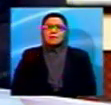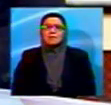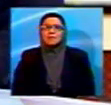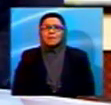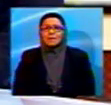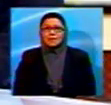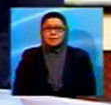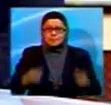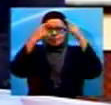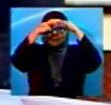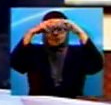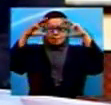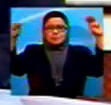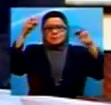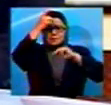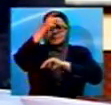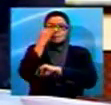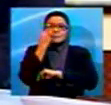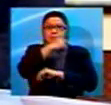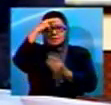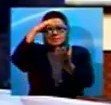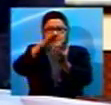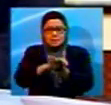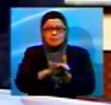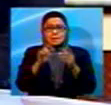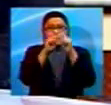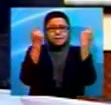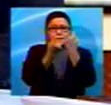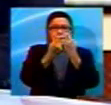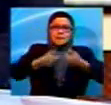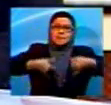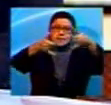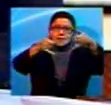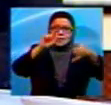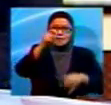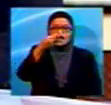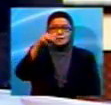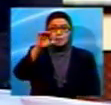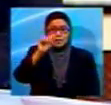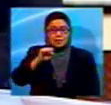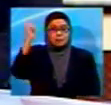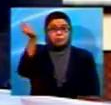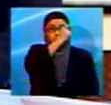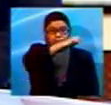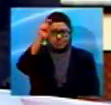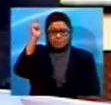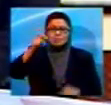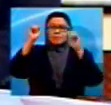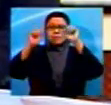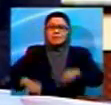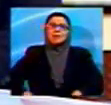1992 Perdana Menteri Datuk Seri Najib Tun Razak percaya skuad Piala Thomas negara mampu menamatkan Penantian selama